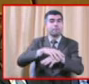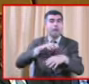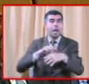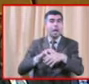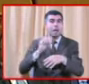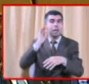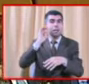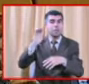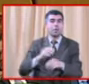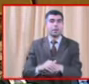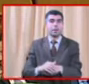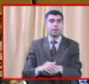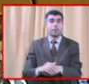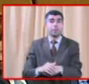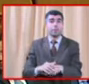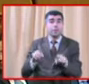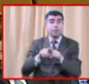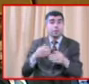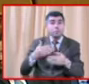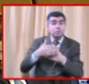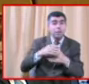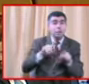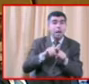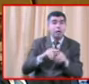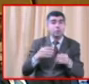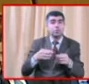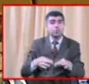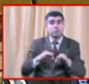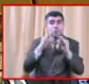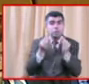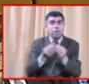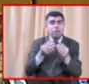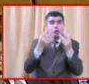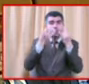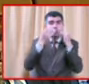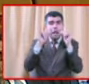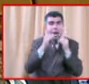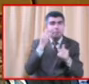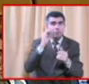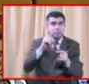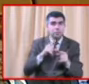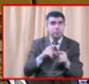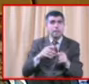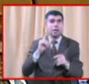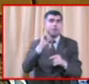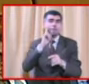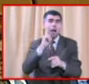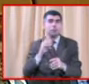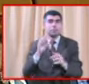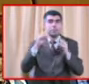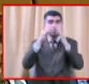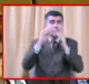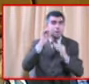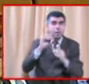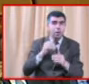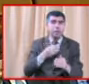رشيد بدون أن يكون أي مرفق اجتماعي، لا دار شباب لا نادي نسوي، موصوف ل